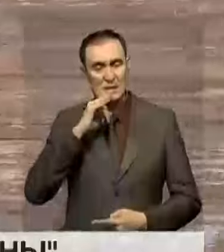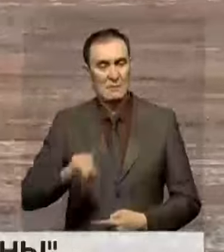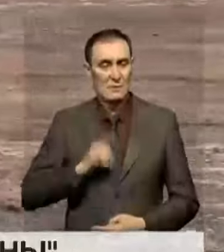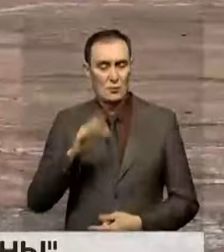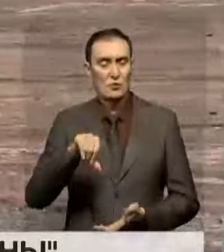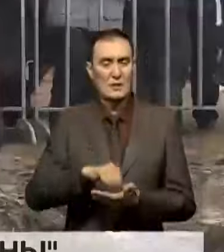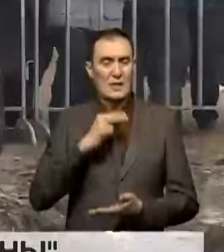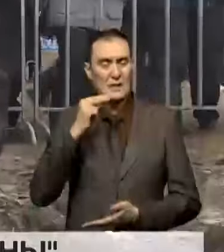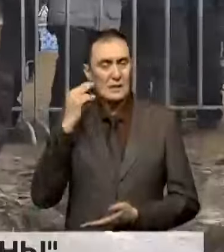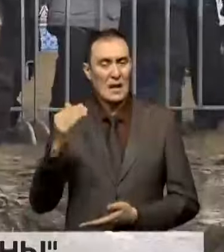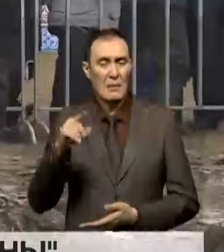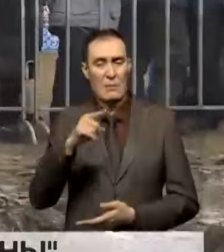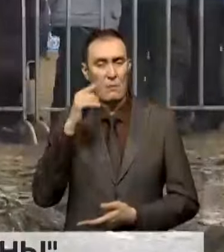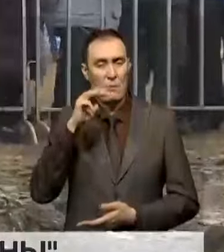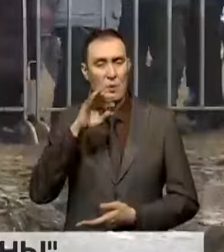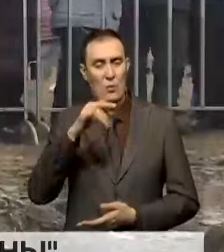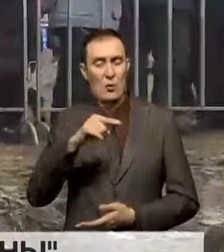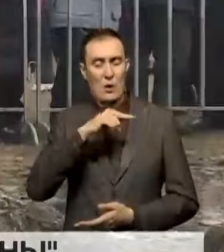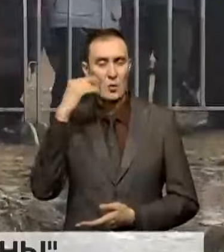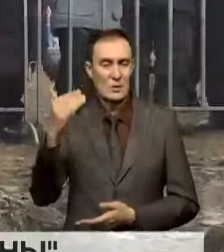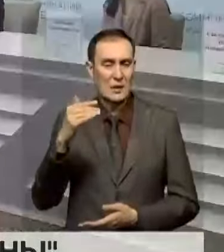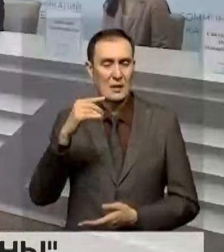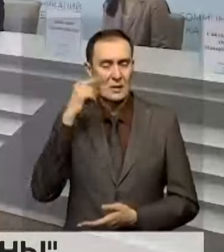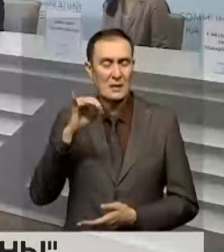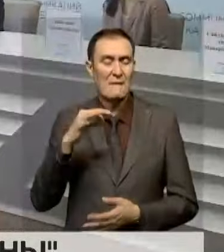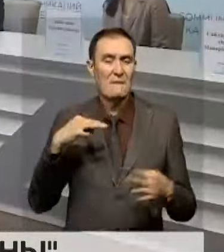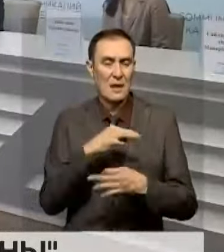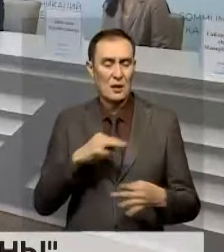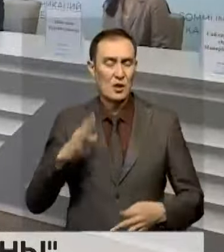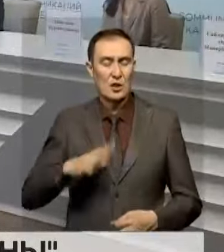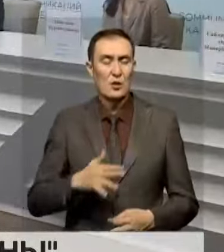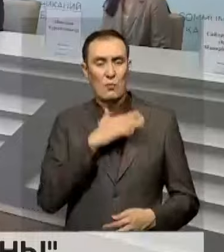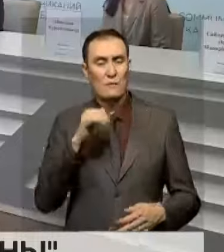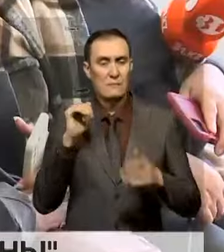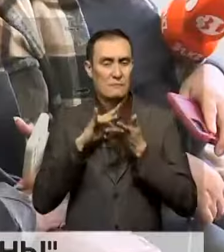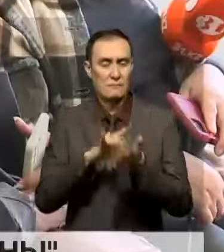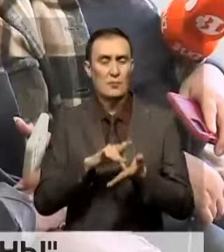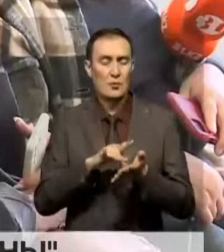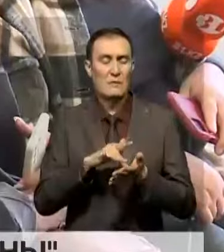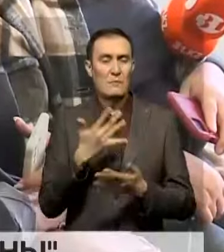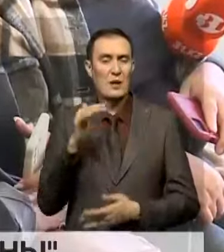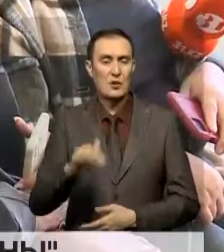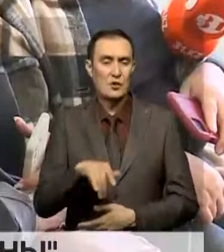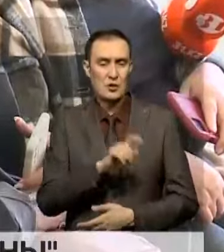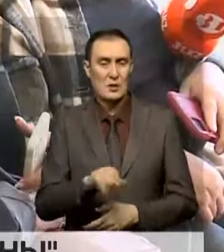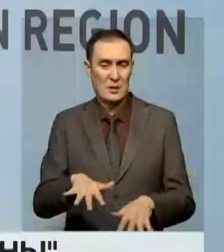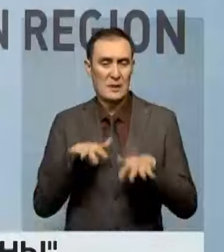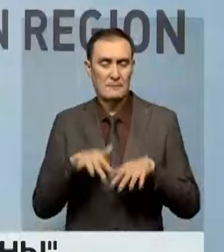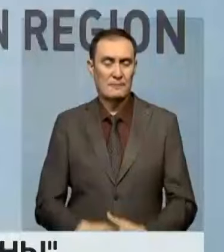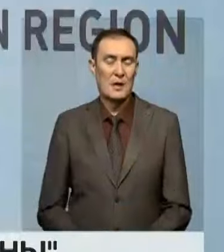будут участники из Китая, Монголии, России, Кыргызстана и Венгрии. Ожидается и большой наплыв туристов – до 5000 зрителей.